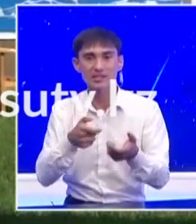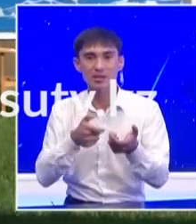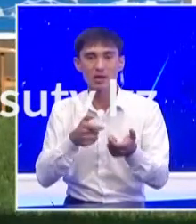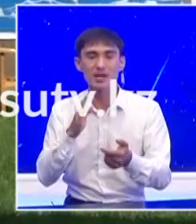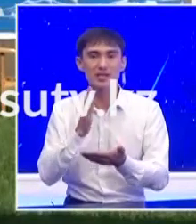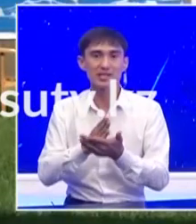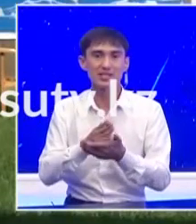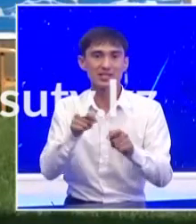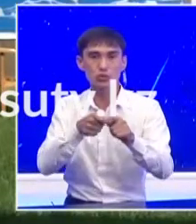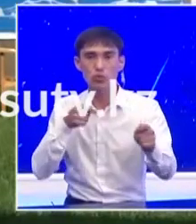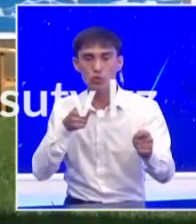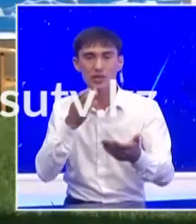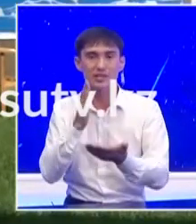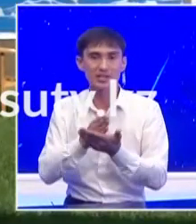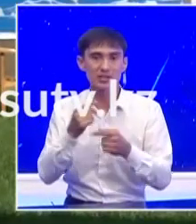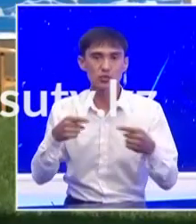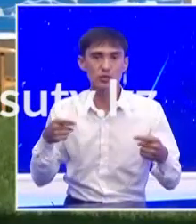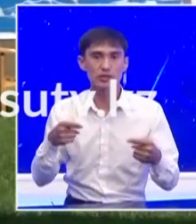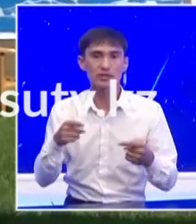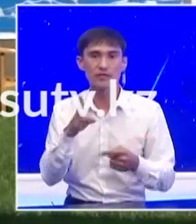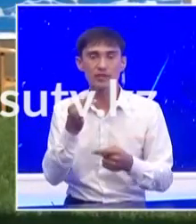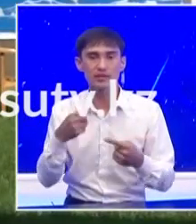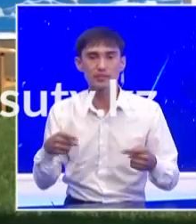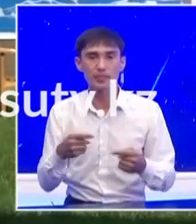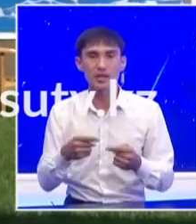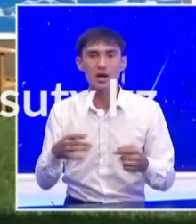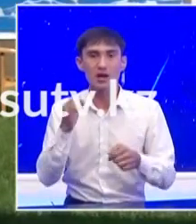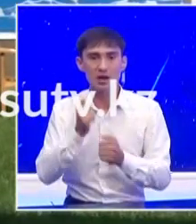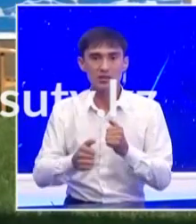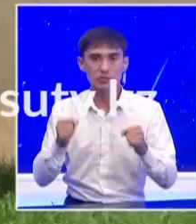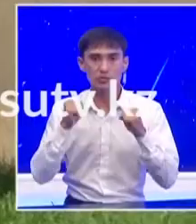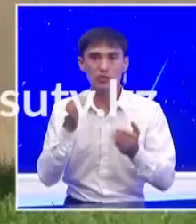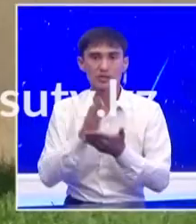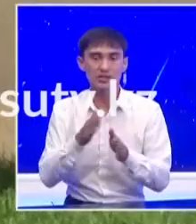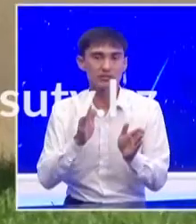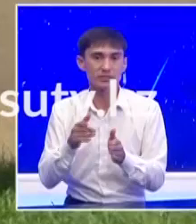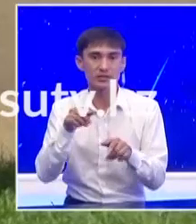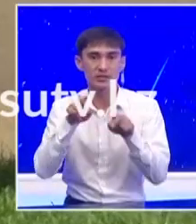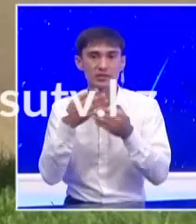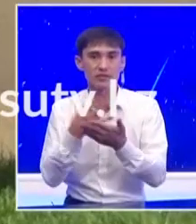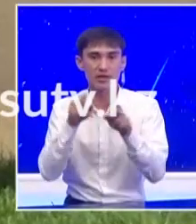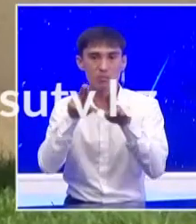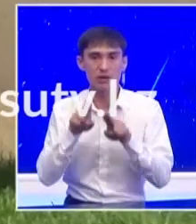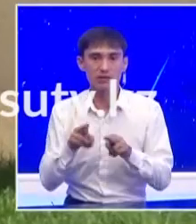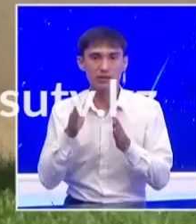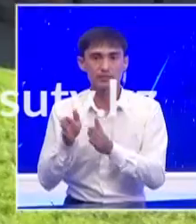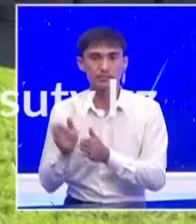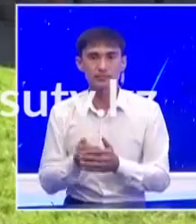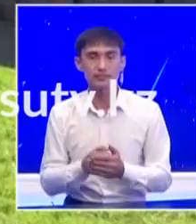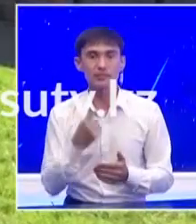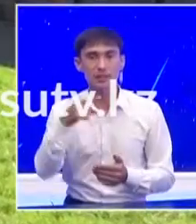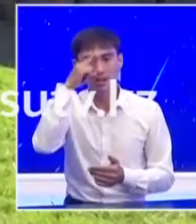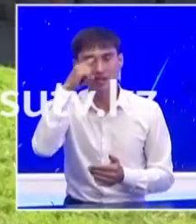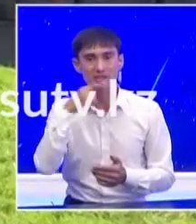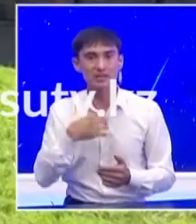и стрельба из лука. Ну и в каждом виде спорта еще есть свои дисциплины. Для Казахстана мировое первенство – очень важная проверка